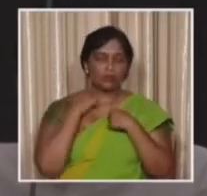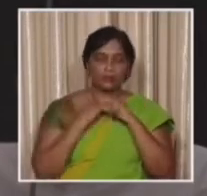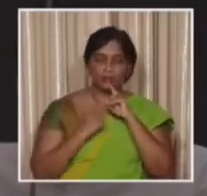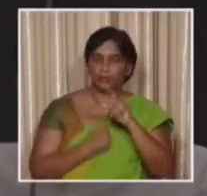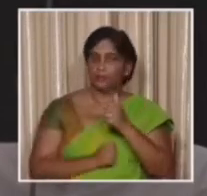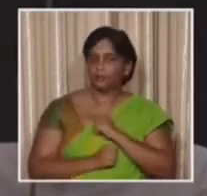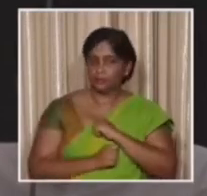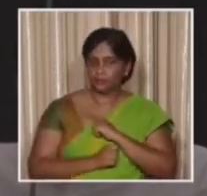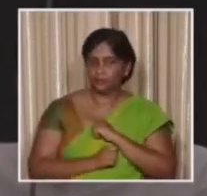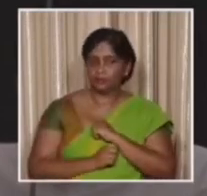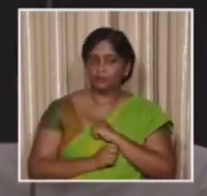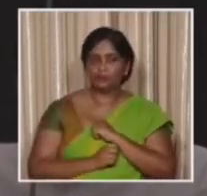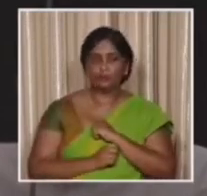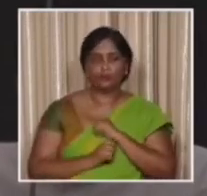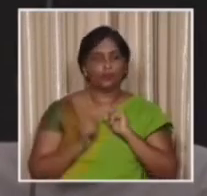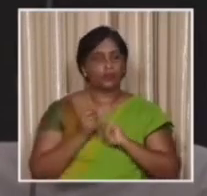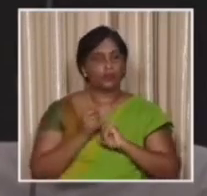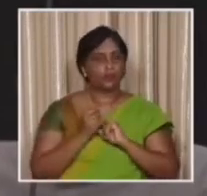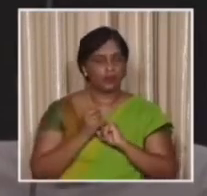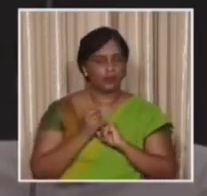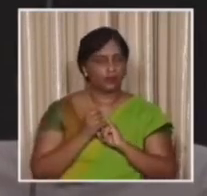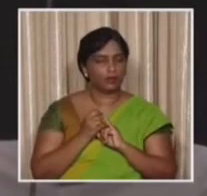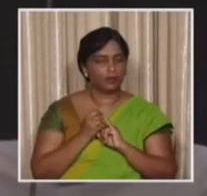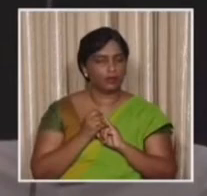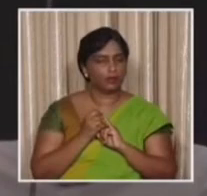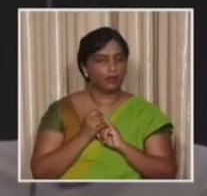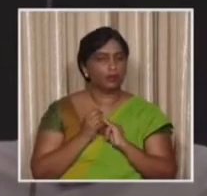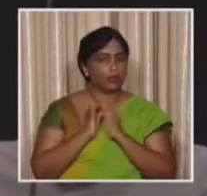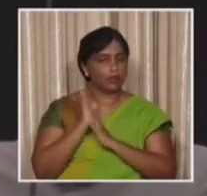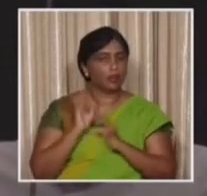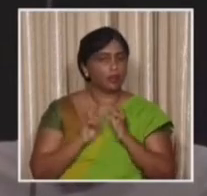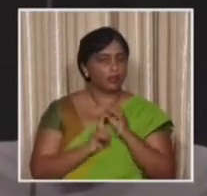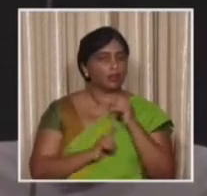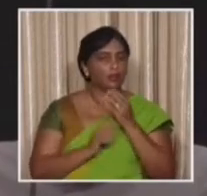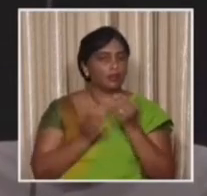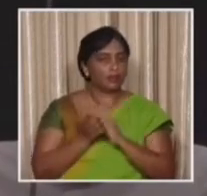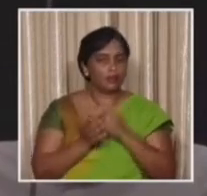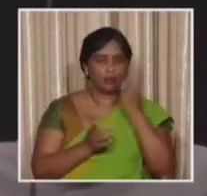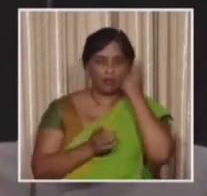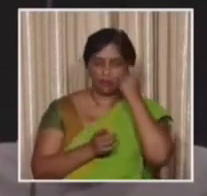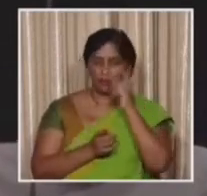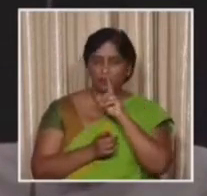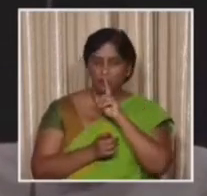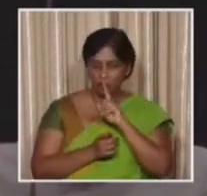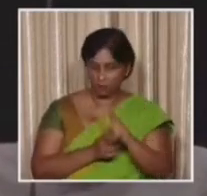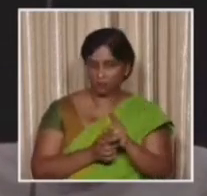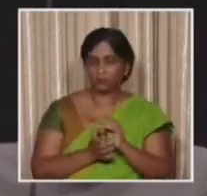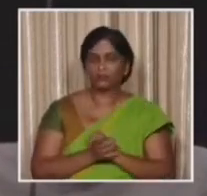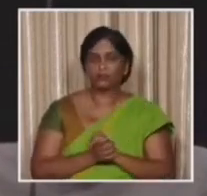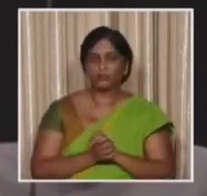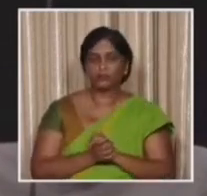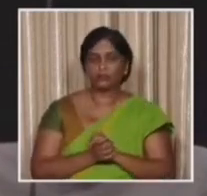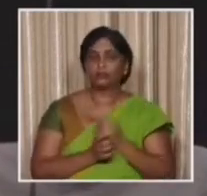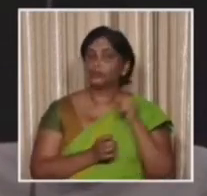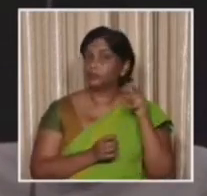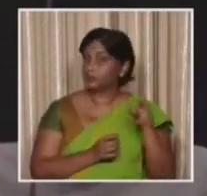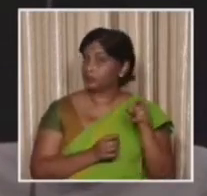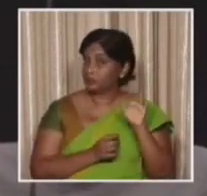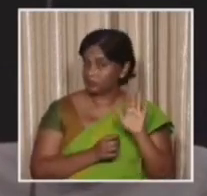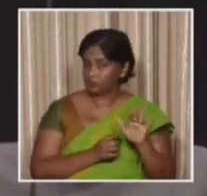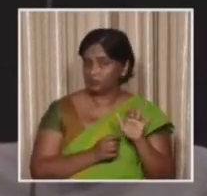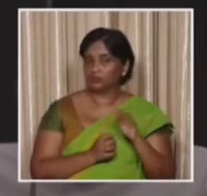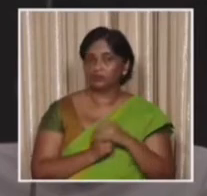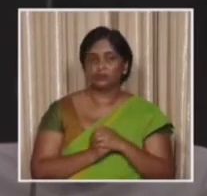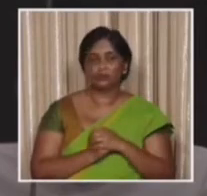கௌரவ ஸ்ரீதரன் எம்பி அவர்களும் கூறிய ஒரு விடயம் தான் அது அதனை நான் உங்களிடம் கோரிக்கொள்ள ஆசைப்படுகின்றேன் இன்று அரச நிலத்தில் ஒரு பௌத்த